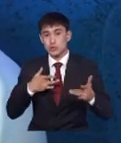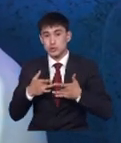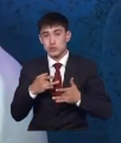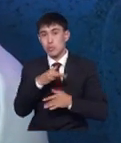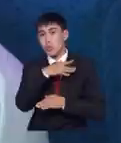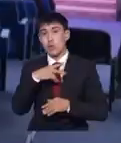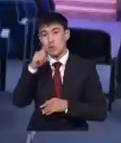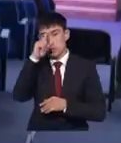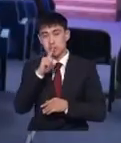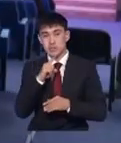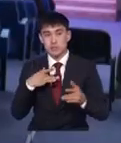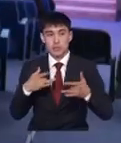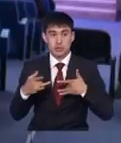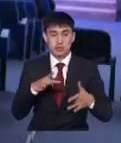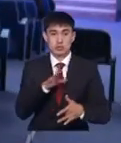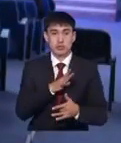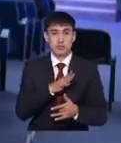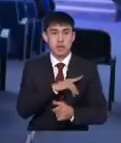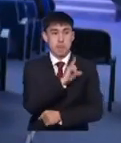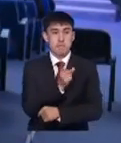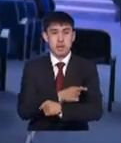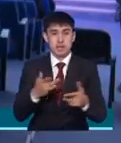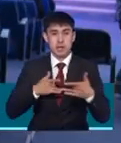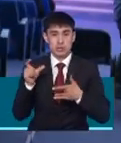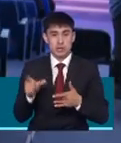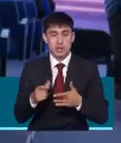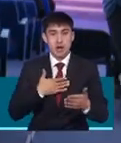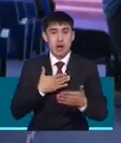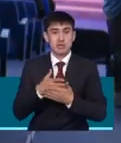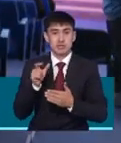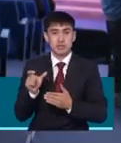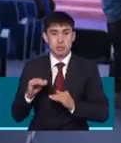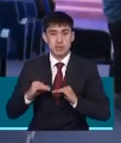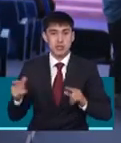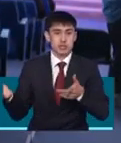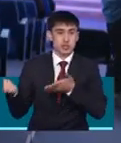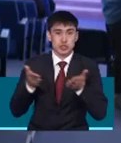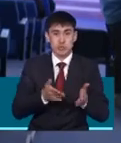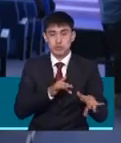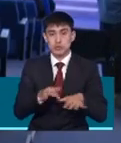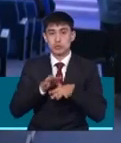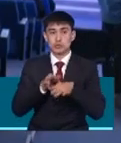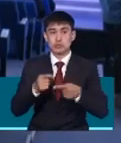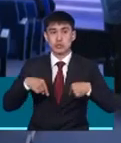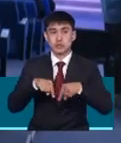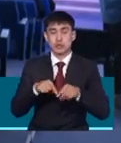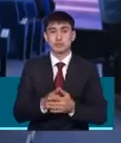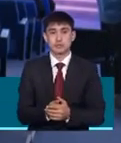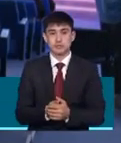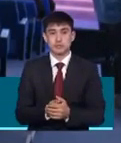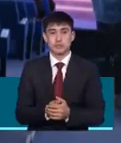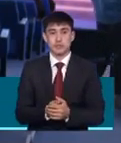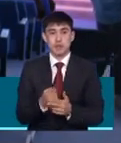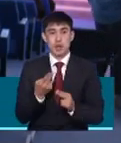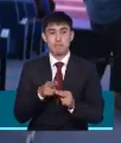қызу дайындалған. Ең мықты актерлар, ең мықты активист балалар жинап осындай керемет іс-шара жасап жатқан жайымыз бар.